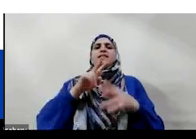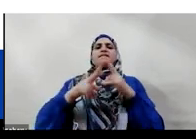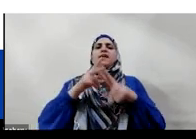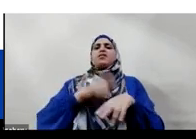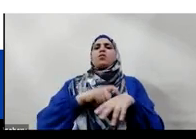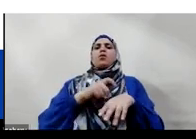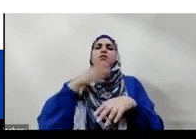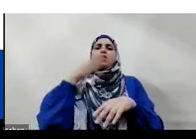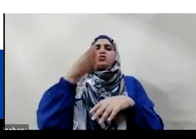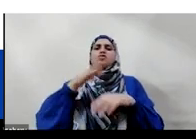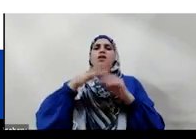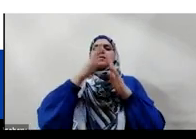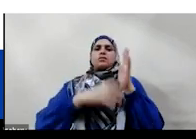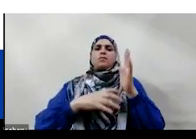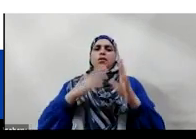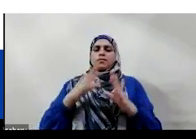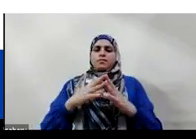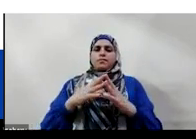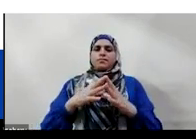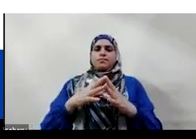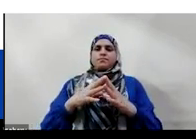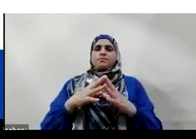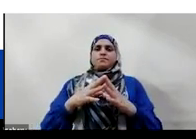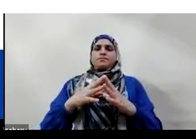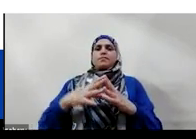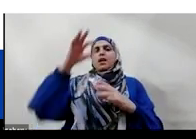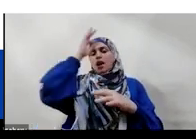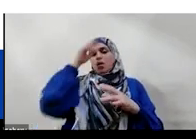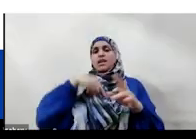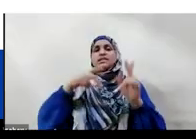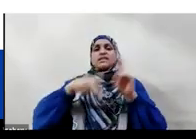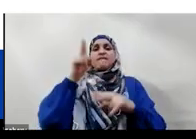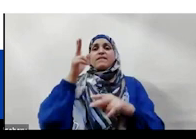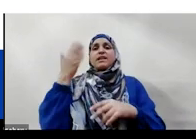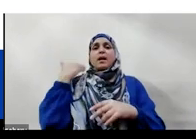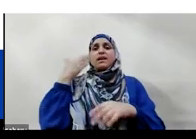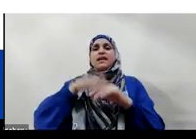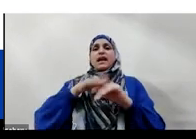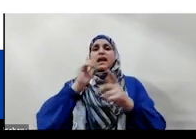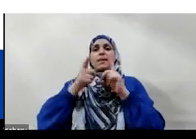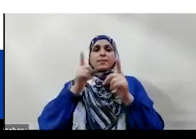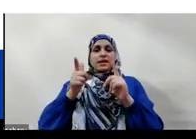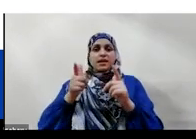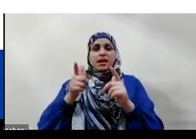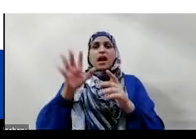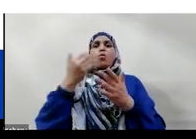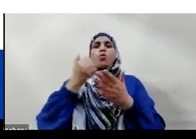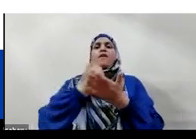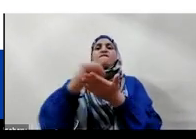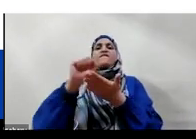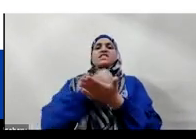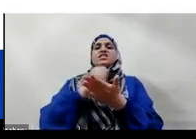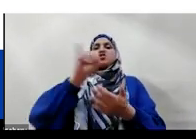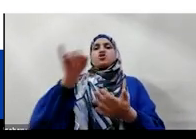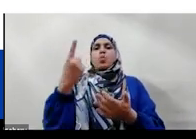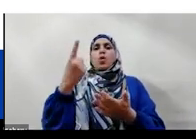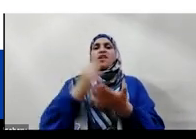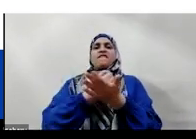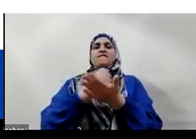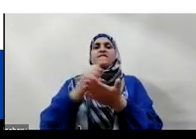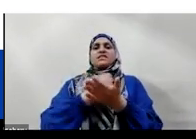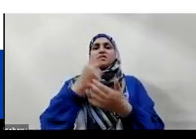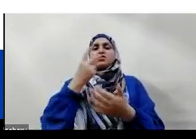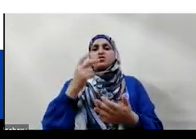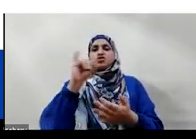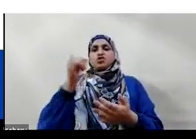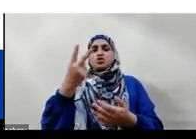فيها على الابليكيشن بتاعي. لو أنا سافرت قبل كده على أمريكا على فيزا جي 1 او جي 2 فيزا، بختار يس او نو،